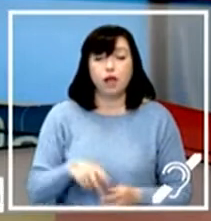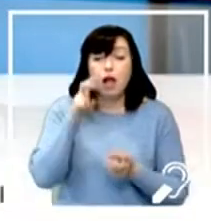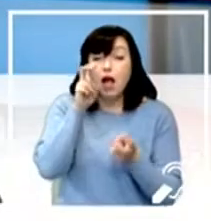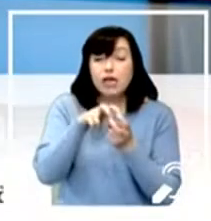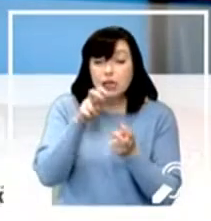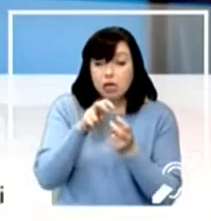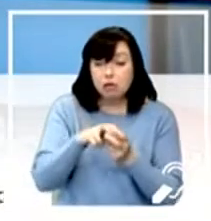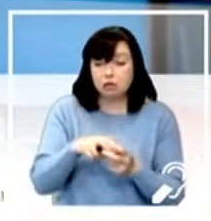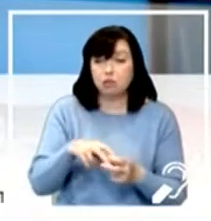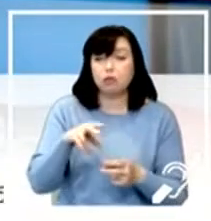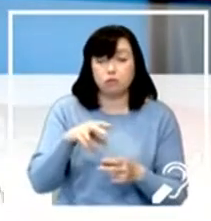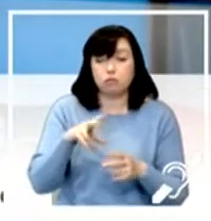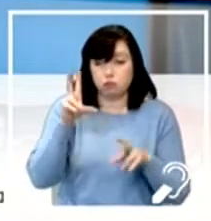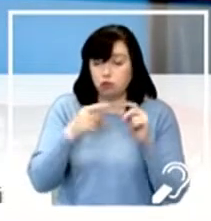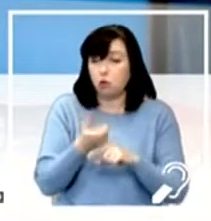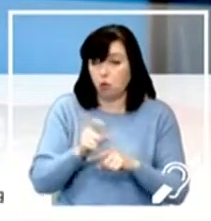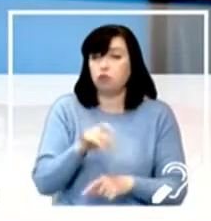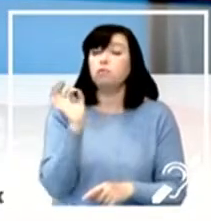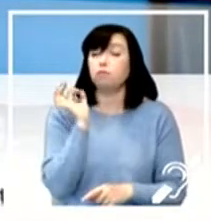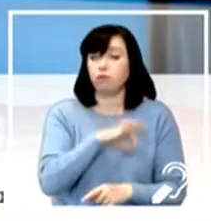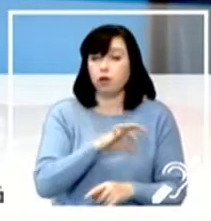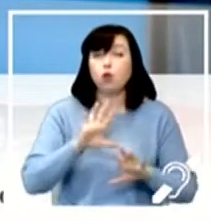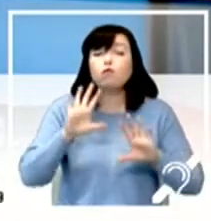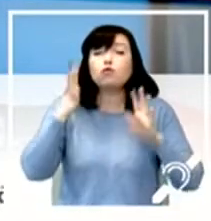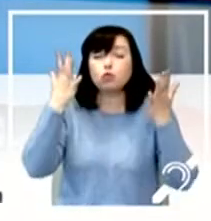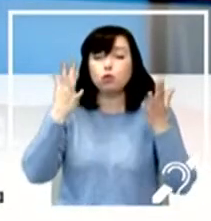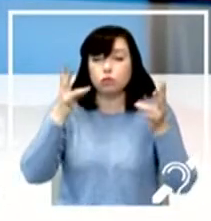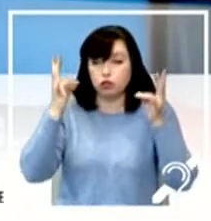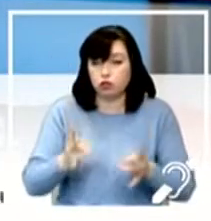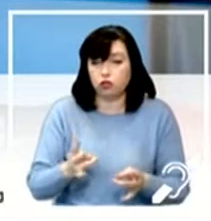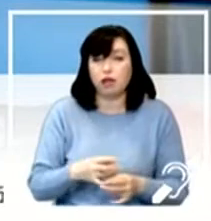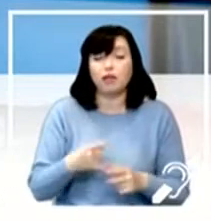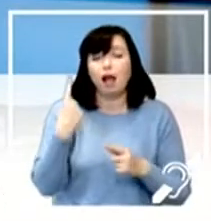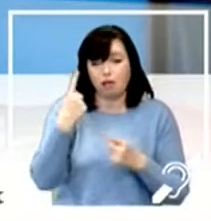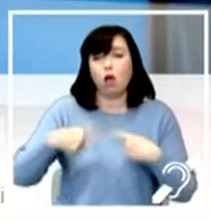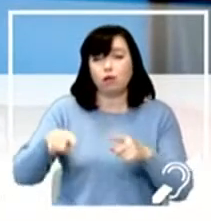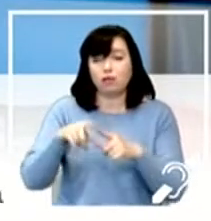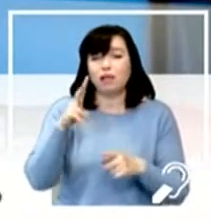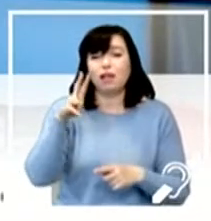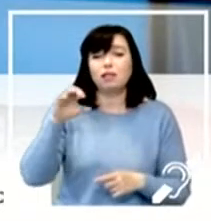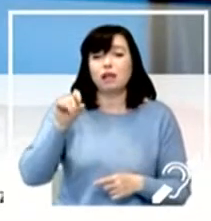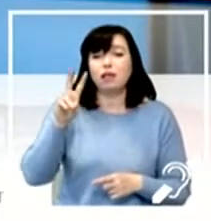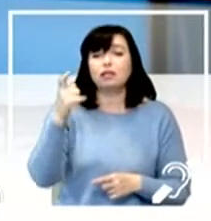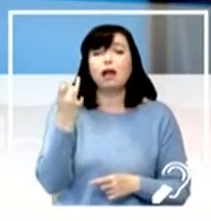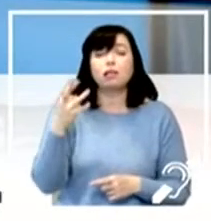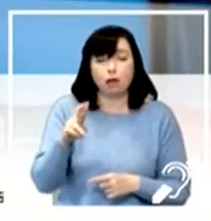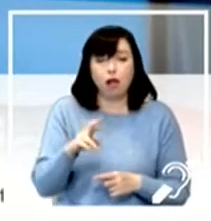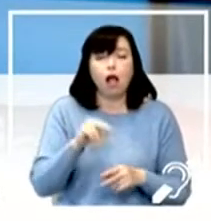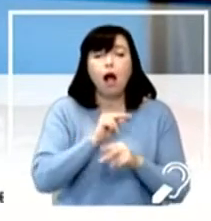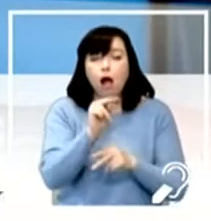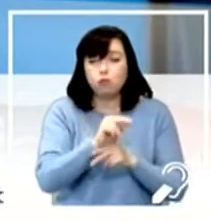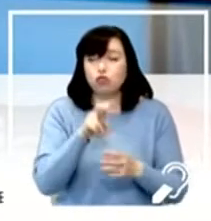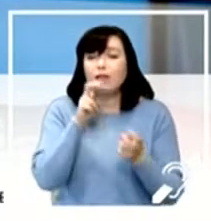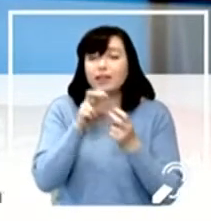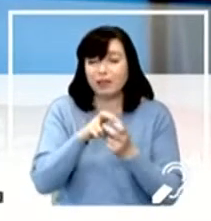Șobolanii se dovedesc a fi foarte utili în caz de calamitate. O companie tanzaniană dresează rozătoare pentru operațiuni de